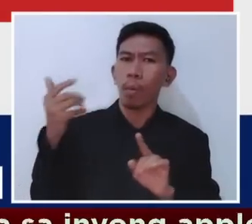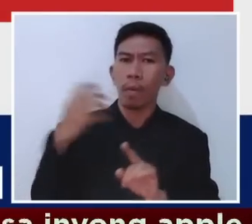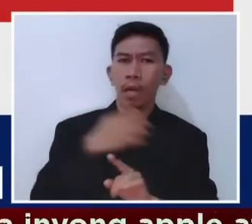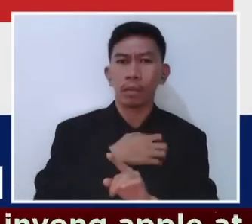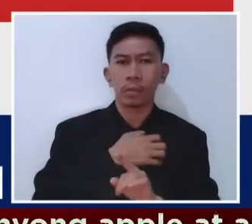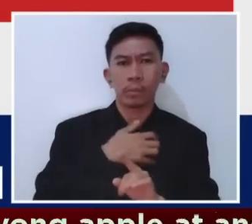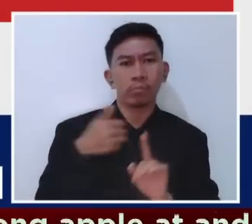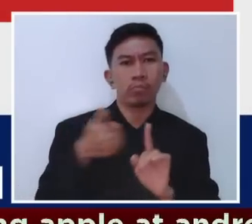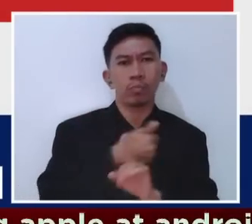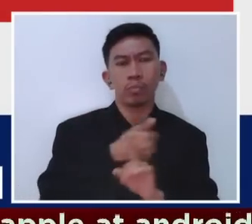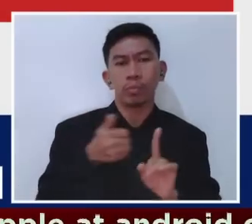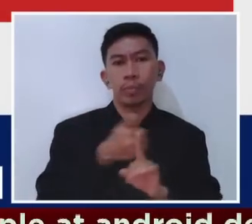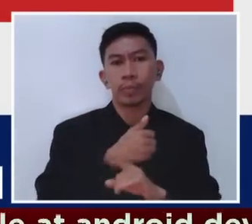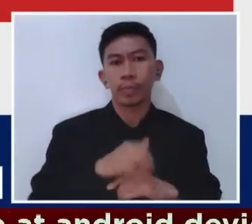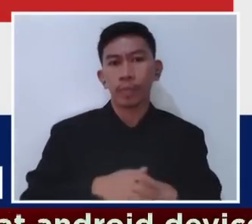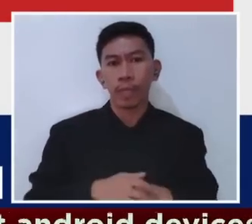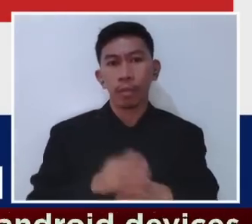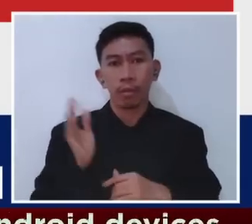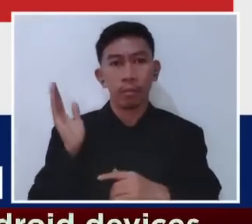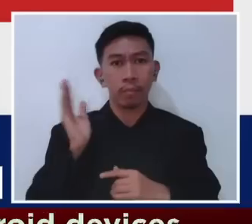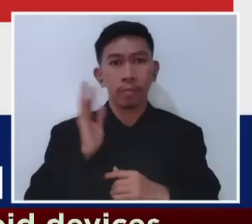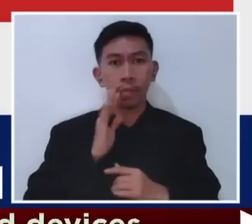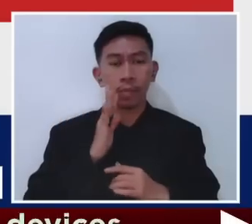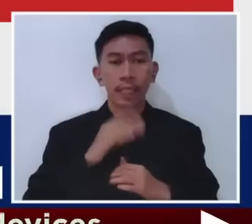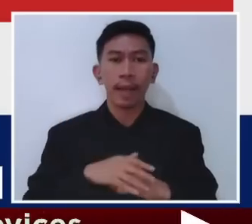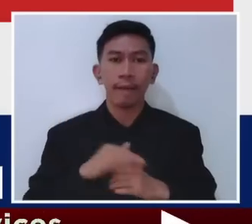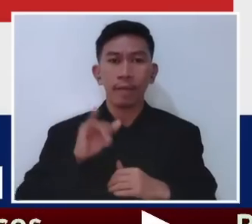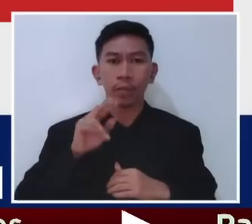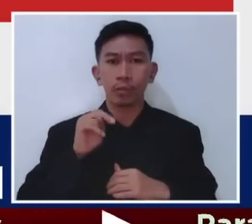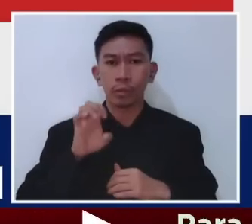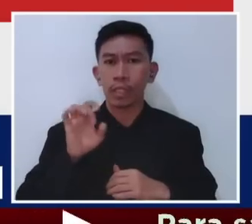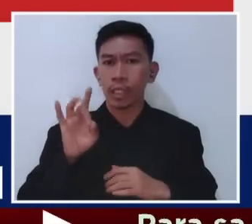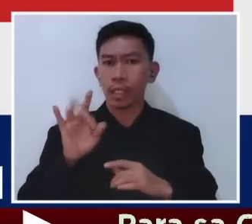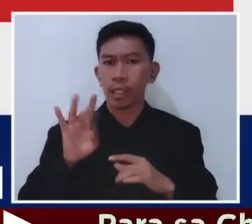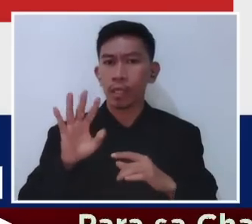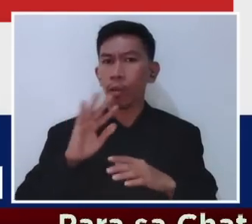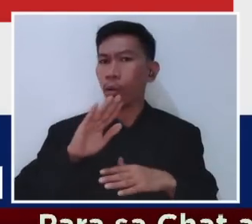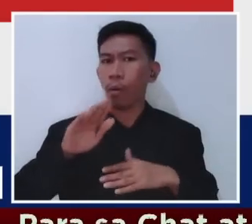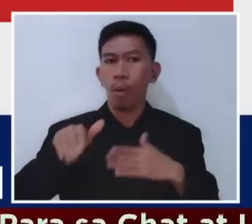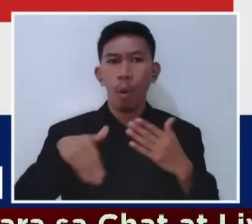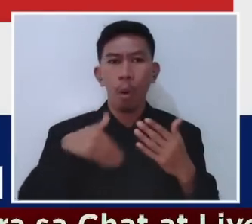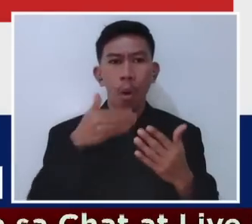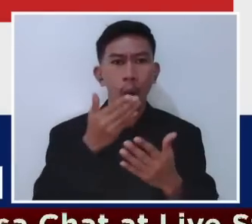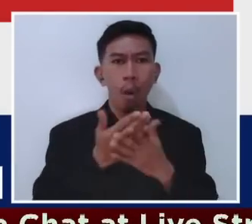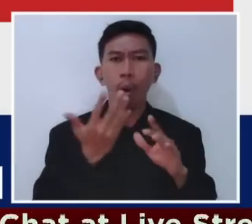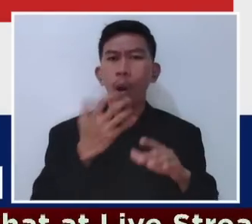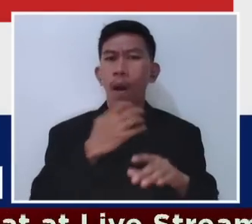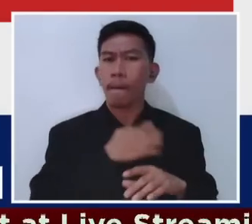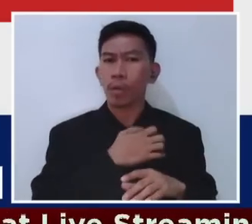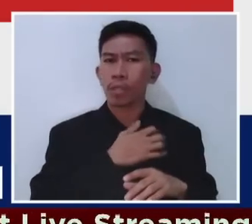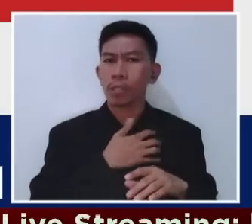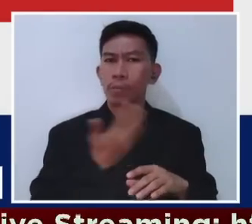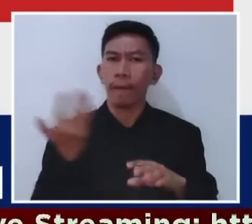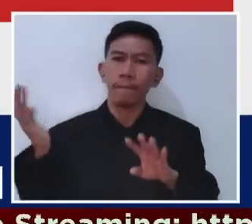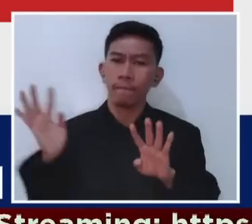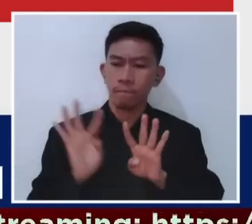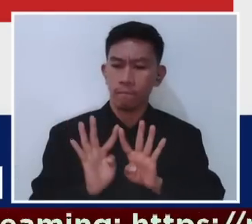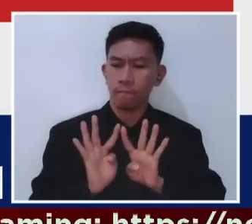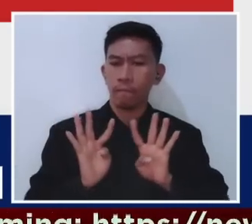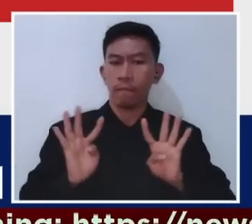18, pinapunta dito sa station para pair, tatlo po yung tinuro niya together